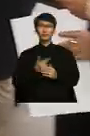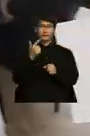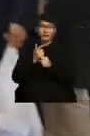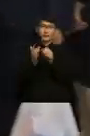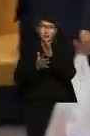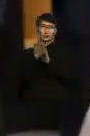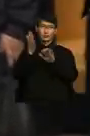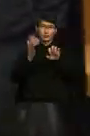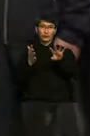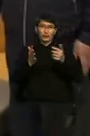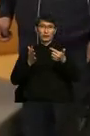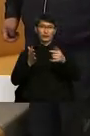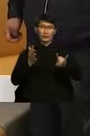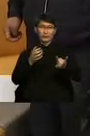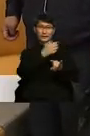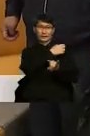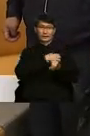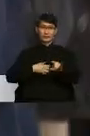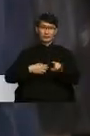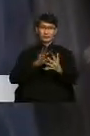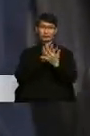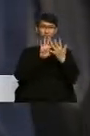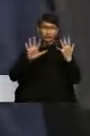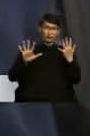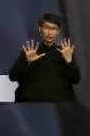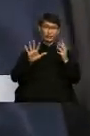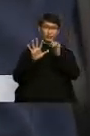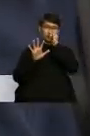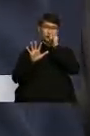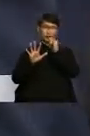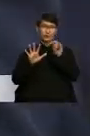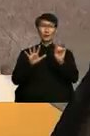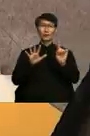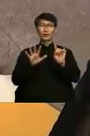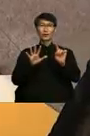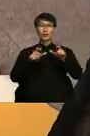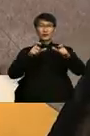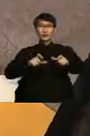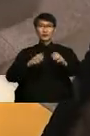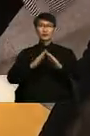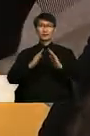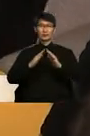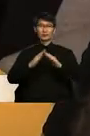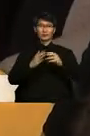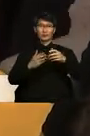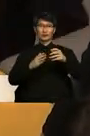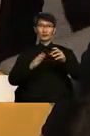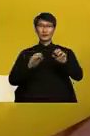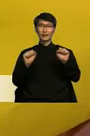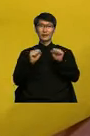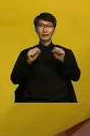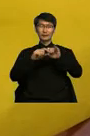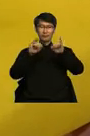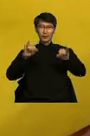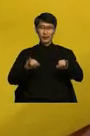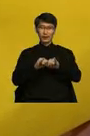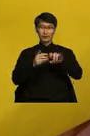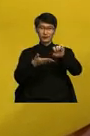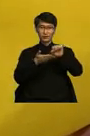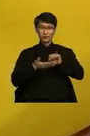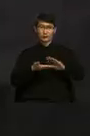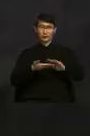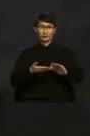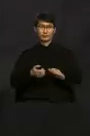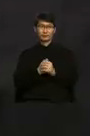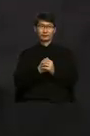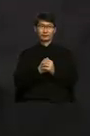남양주시 평내동 주민센터에 긴 줄이 늘어섰습니다. 주민들은 집에서 분리수거한 아이스팩 꾸러미를 들고